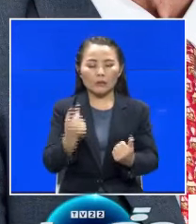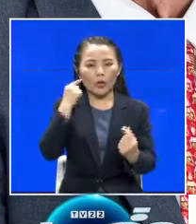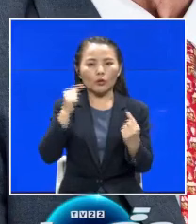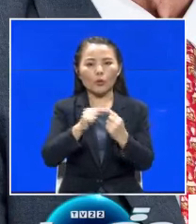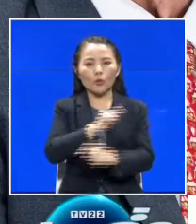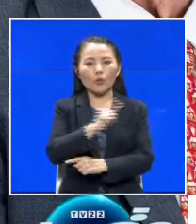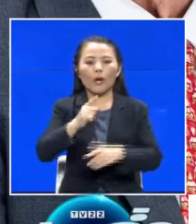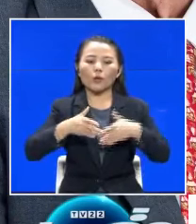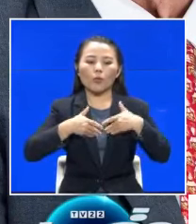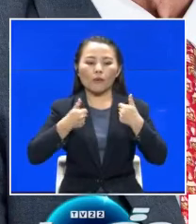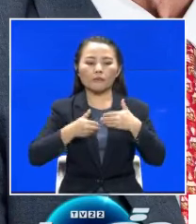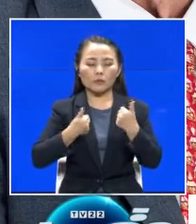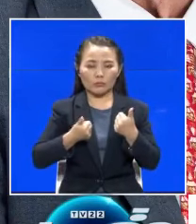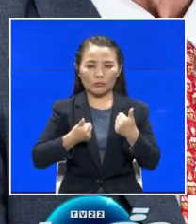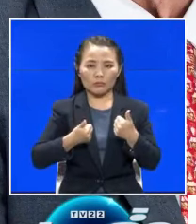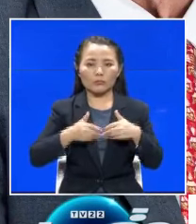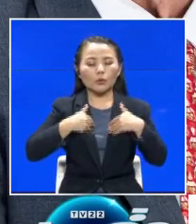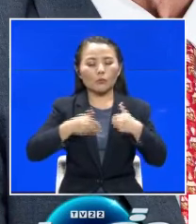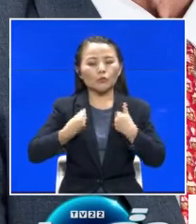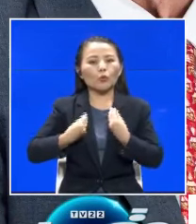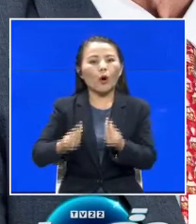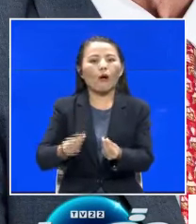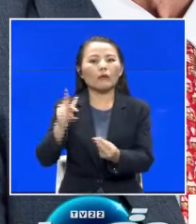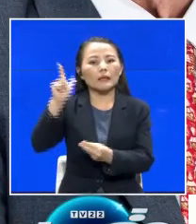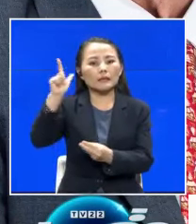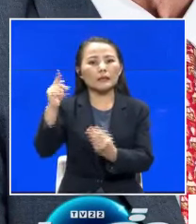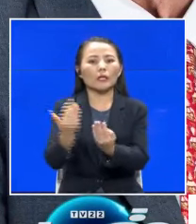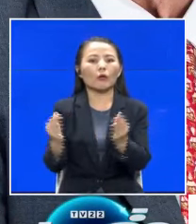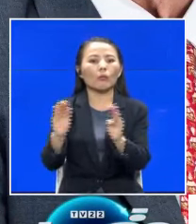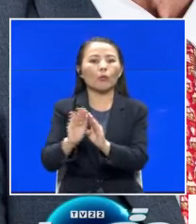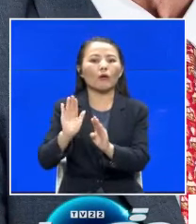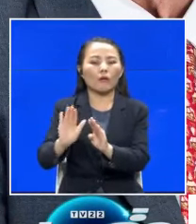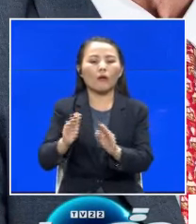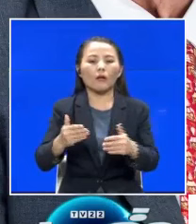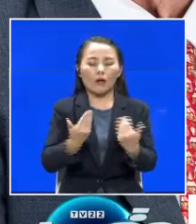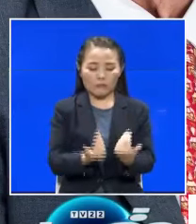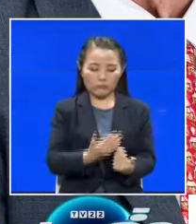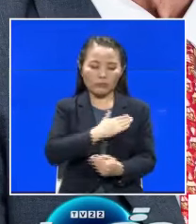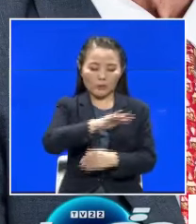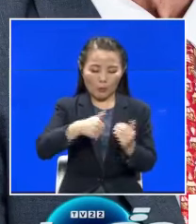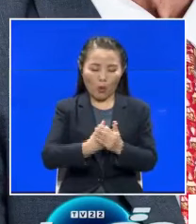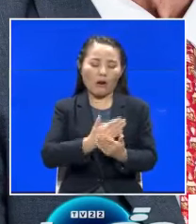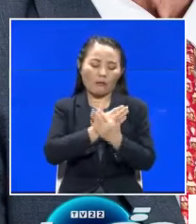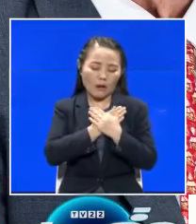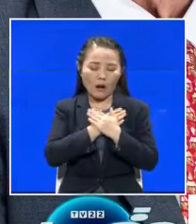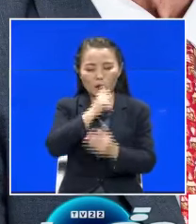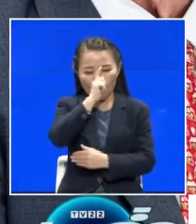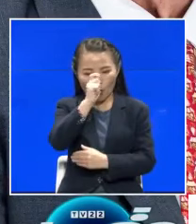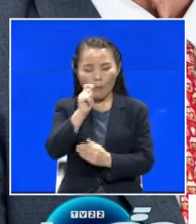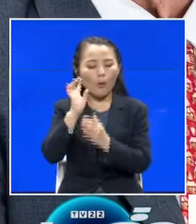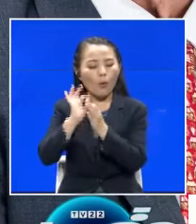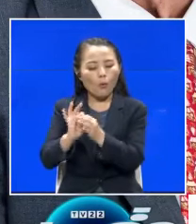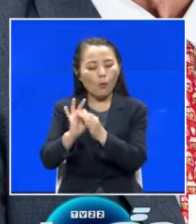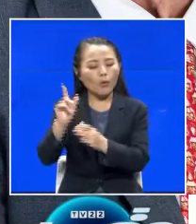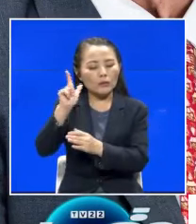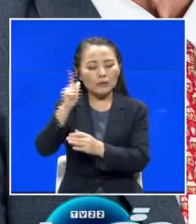แห่งความสุขสมหวังอีกครั้งหนึ่งในชีวิตของคุณทักษิณและครอบครัวและของพวกเราทุกคนที่รักเคารพและห่วงใยท่านเสมอม